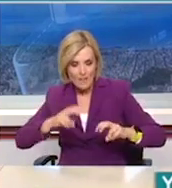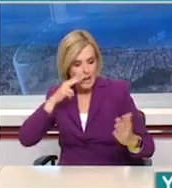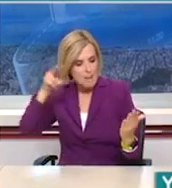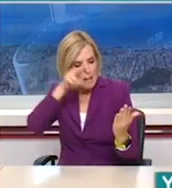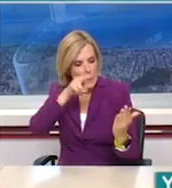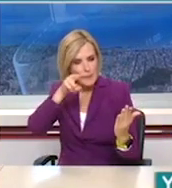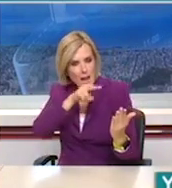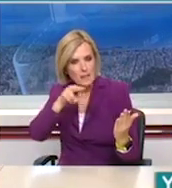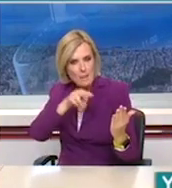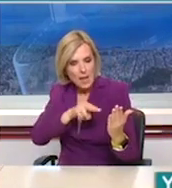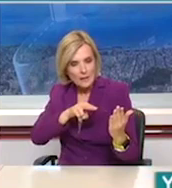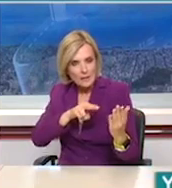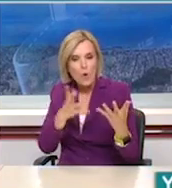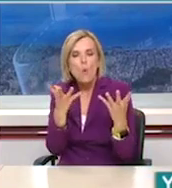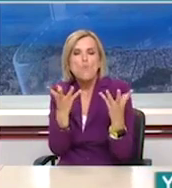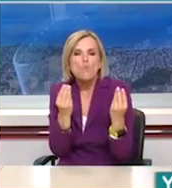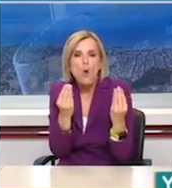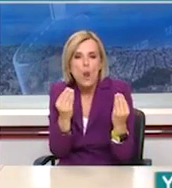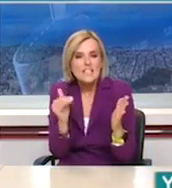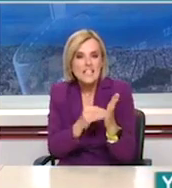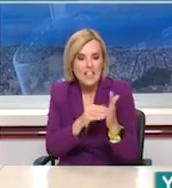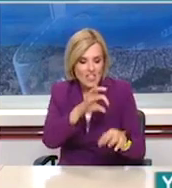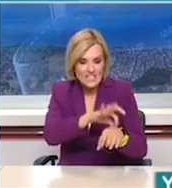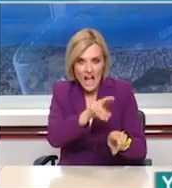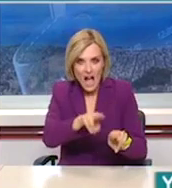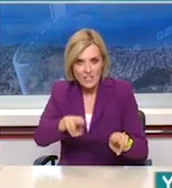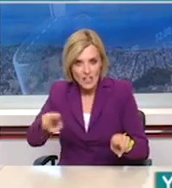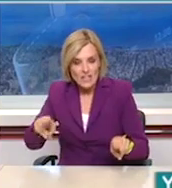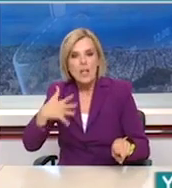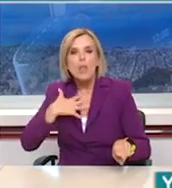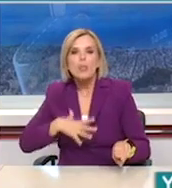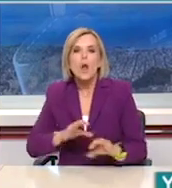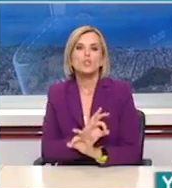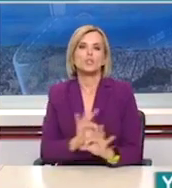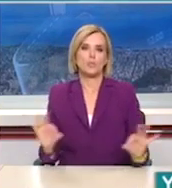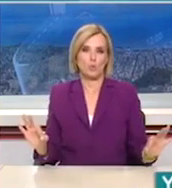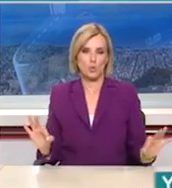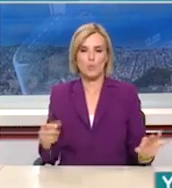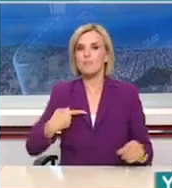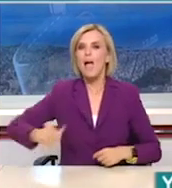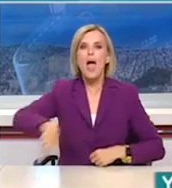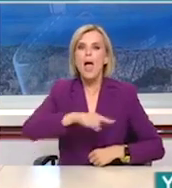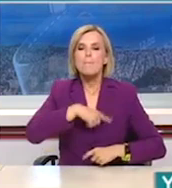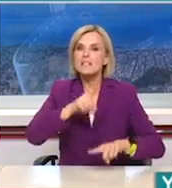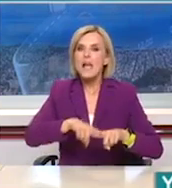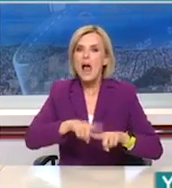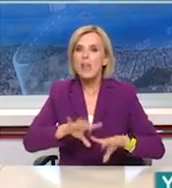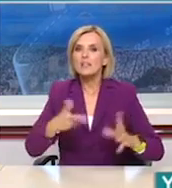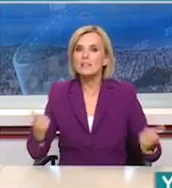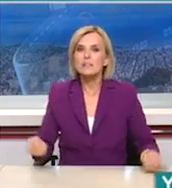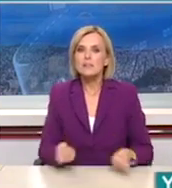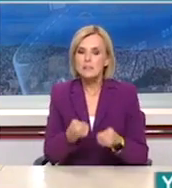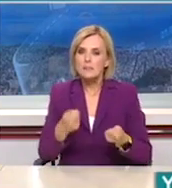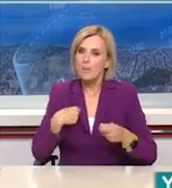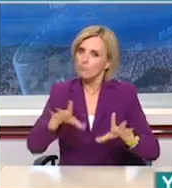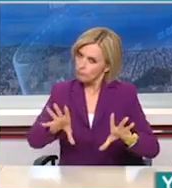μελέτη, μεγάλη μελέτη, με δεκάδες χιλιάδες περιστατικά, θέλω να είμαι σίγουρος. Η Ελλάδα τι κάνει? Η Ελλάδα έχει υιοθετήσει αυτό το σχήμα στο θεραπευτικό της